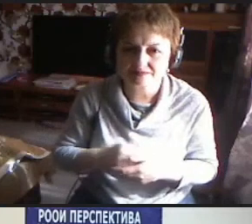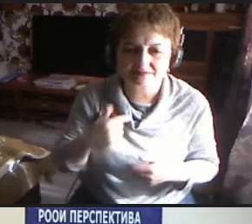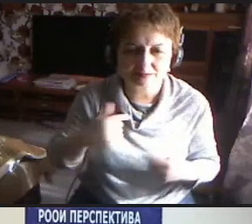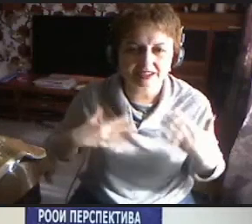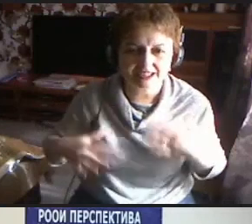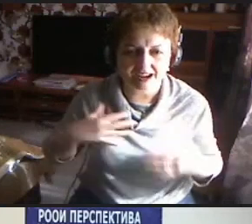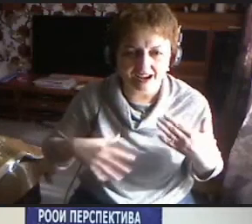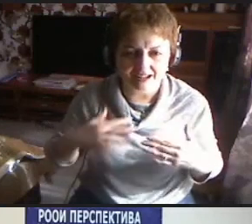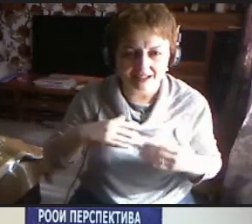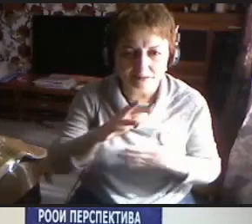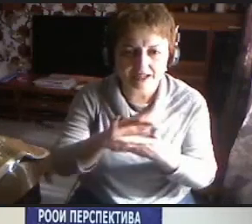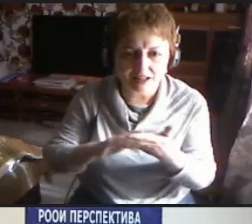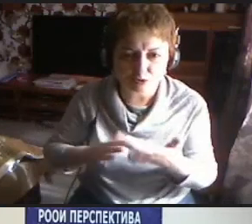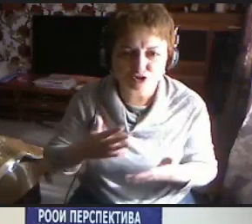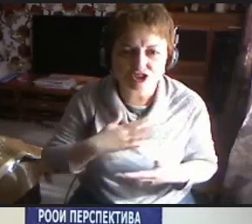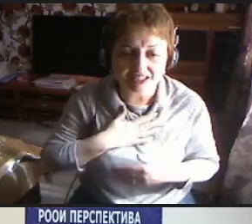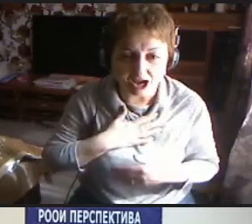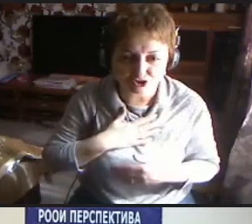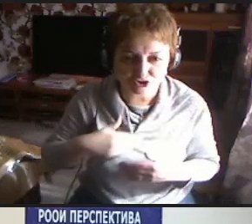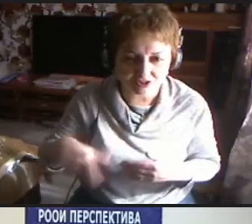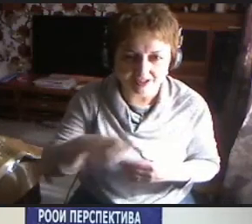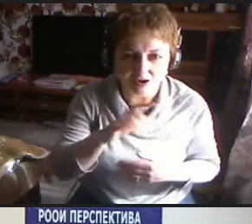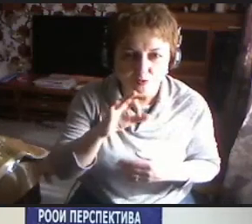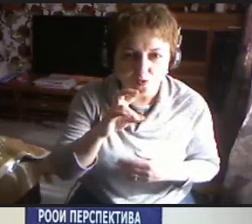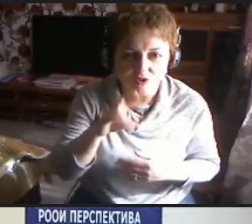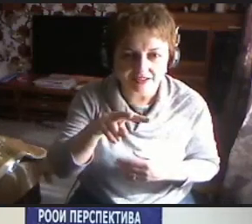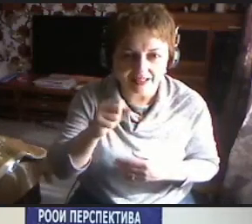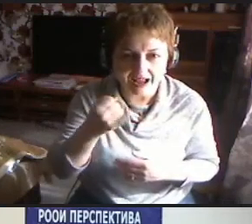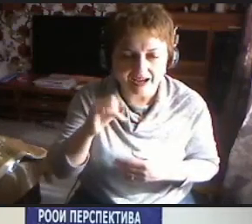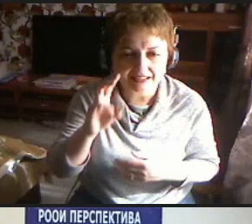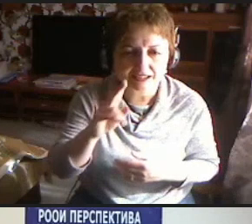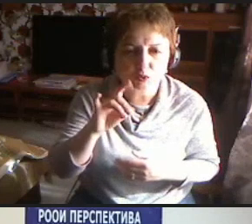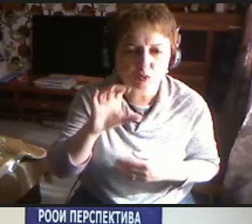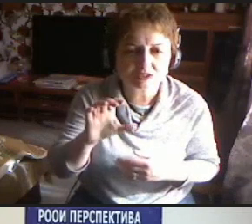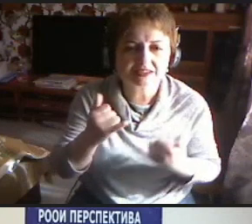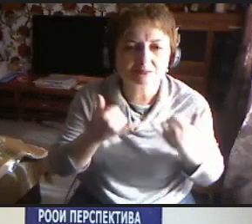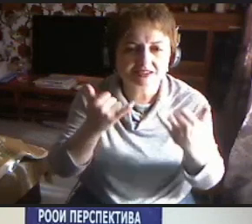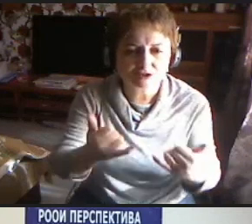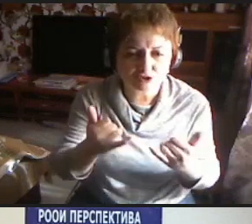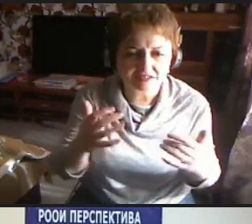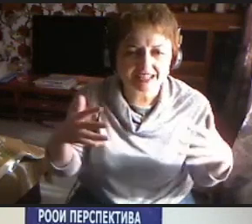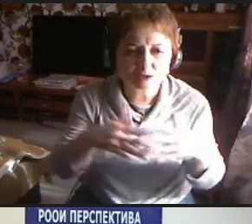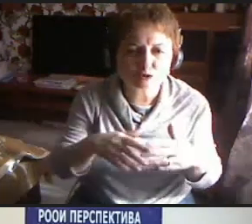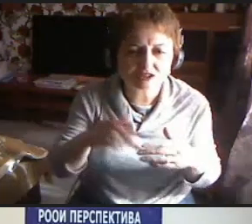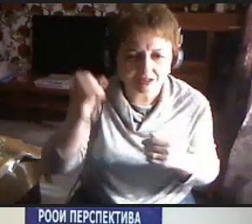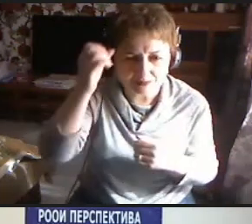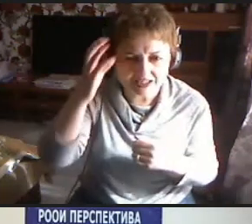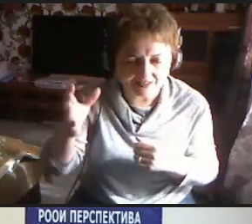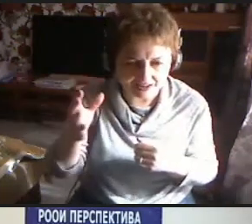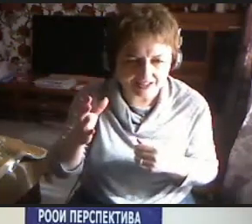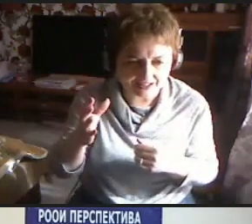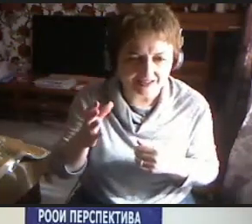Мы рады продолжить наш онлайн-курс, посвященный проблеме инклюзивного образования.